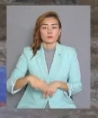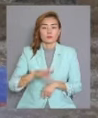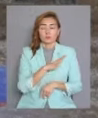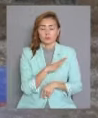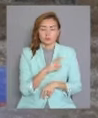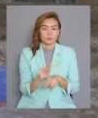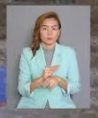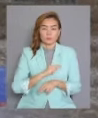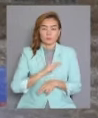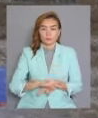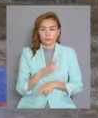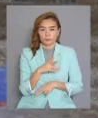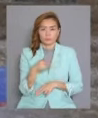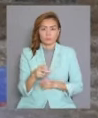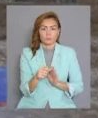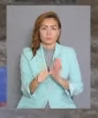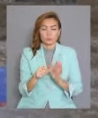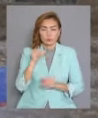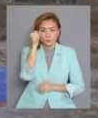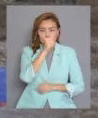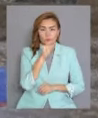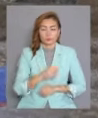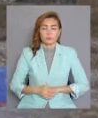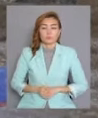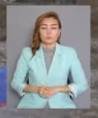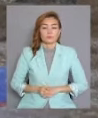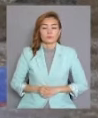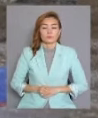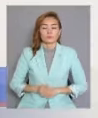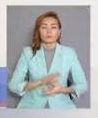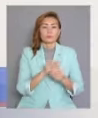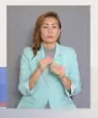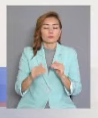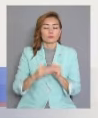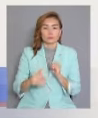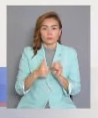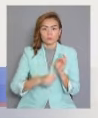было капитально отремонтировано в 2006 году. Учреждение общей площадью